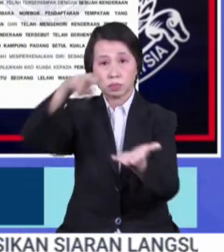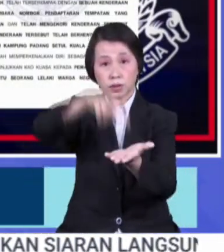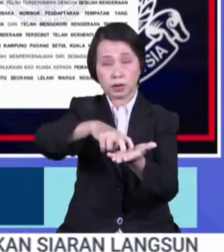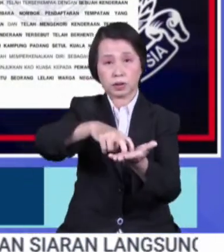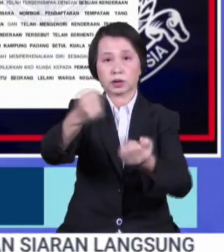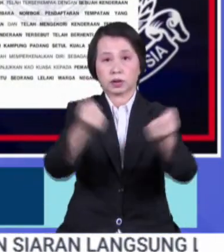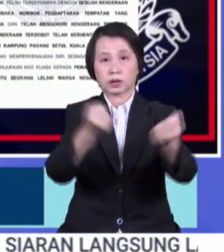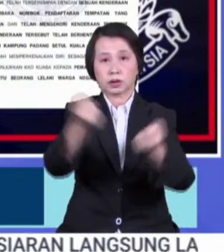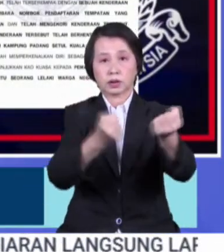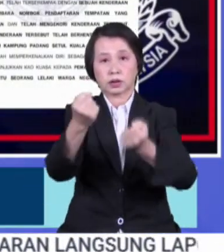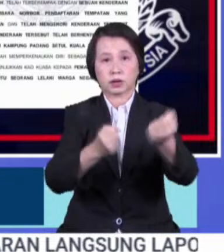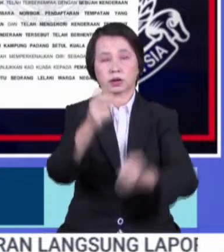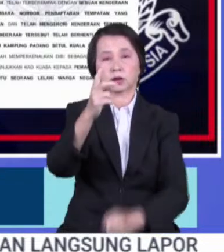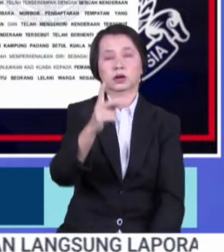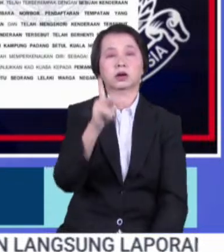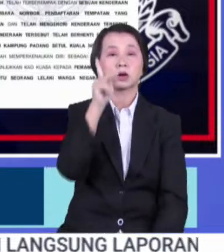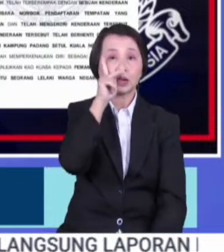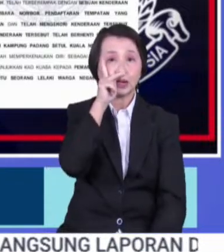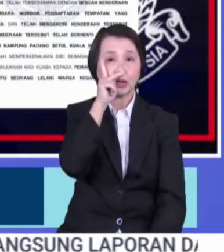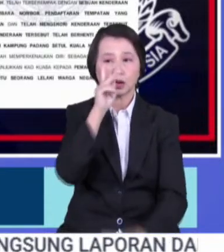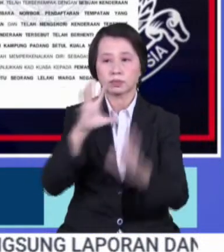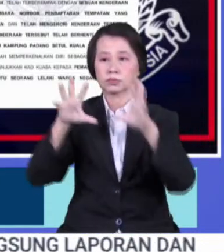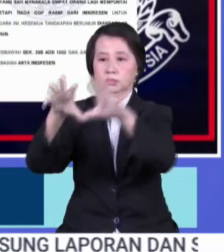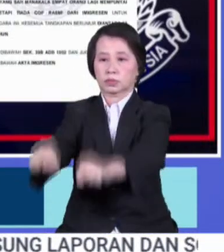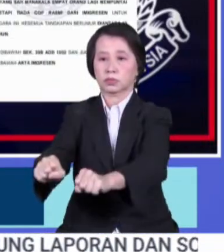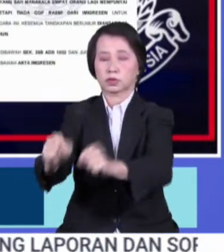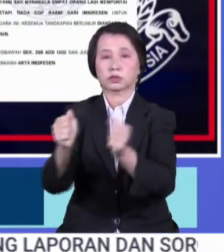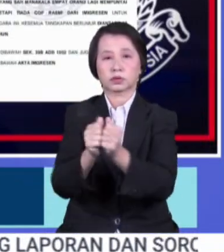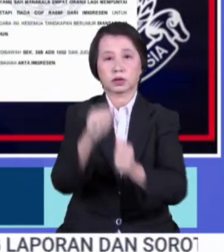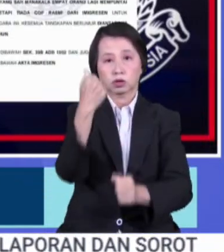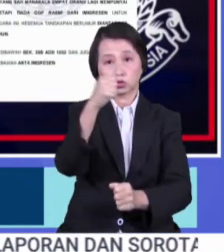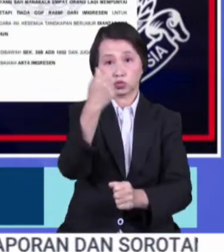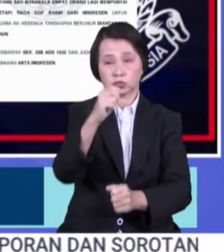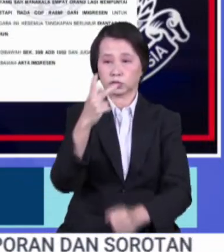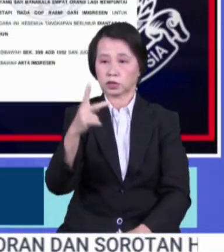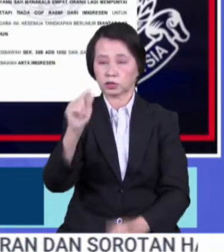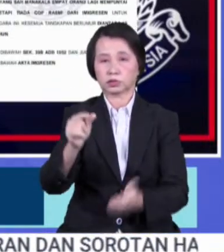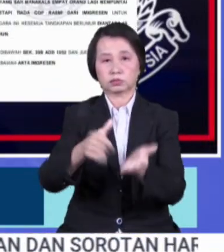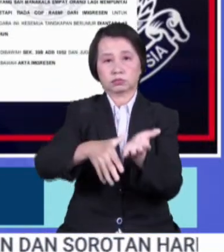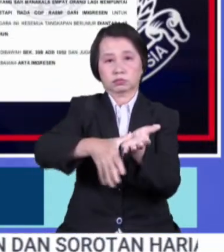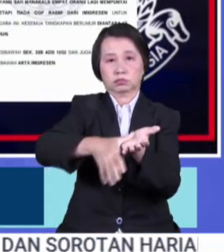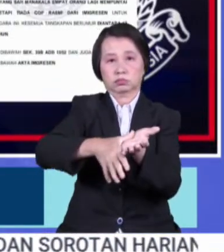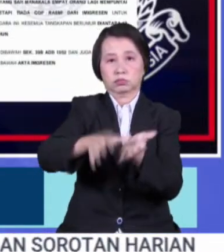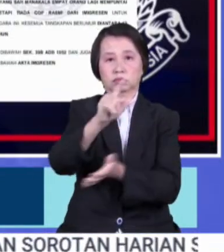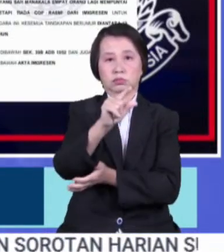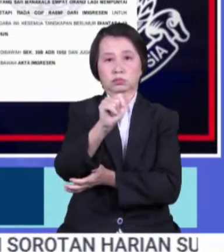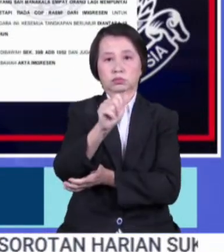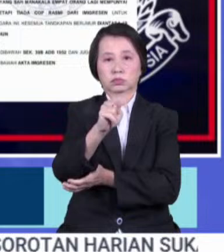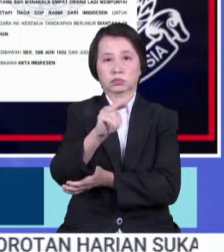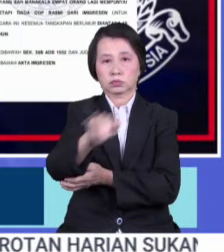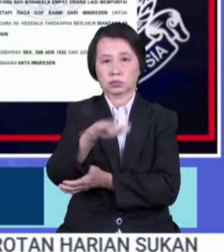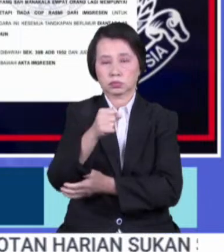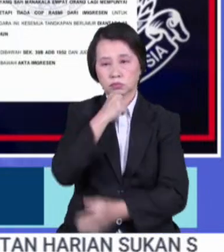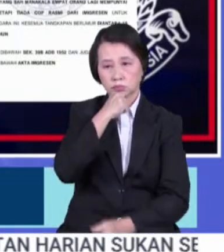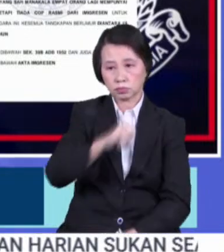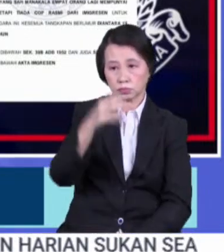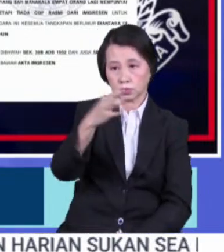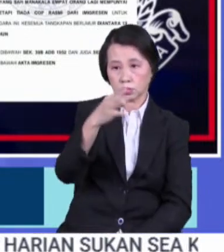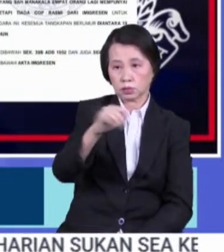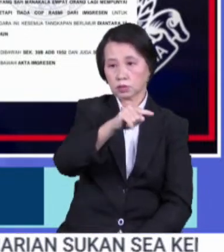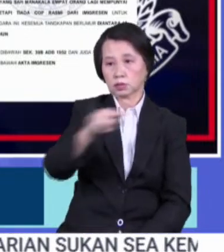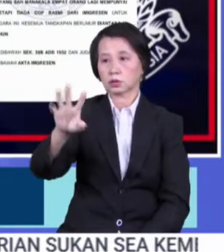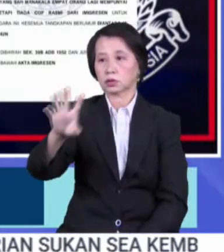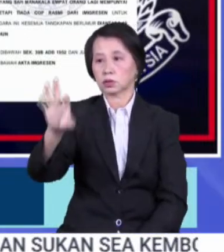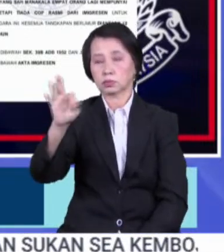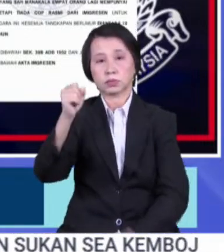sebuah kereta di Kuala Nerang, Kedah dicekup bersama 10 kilogram ganja. Semua suspek berusia 19 hingga 48